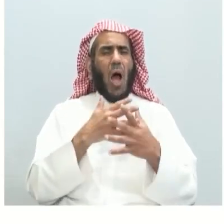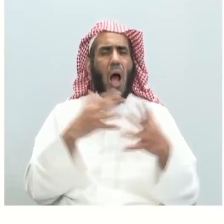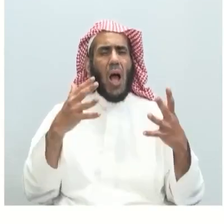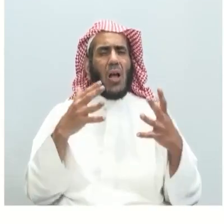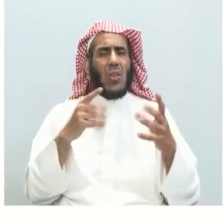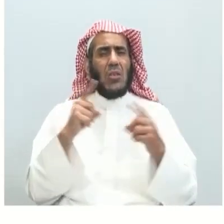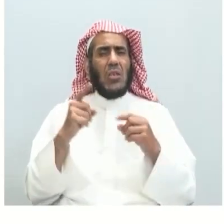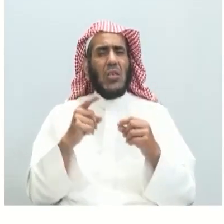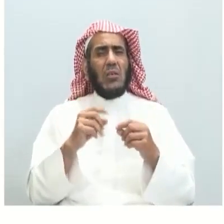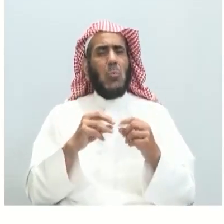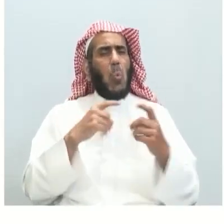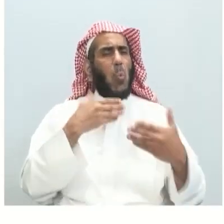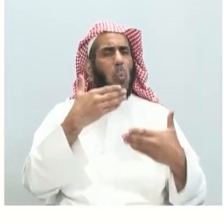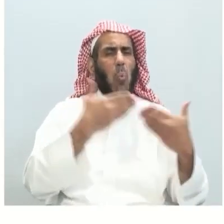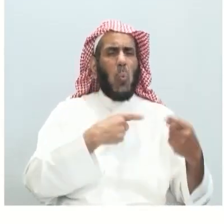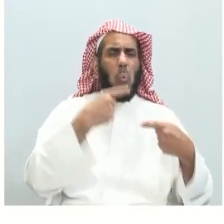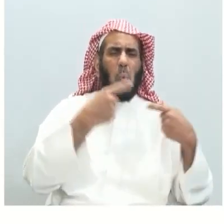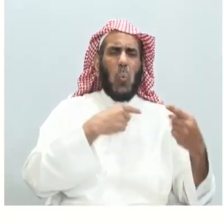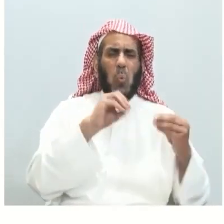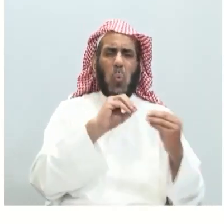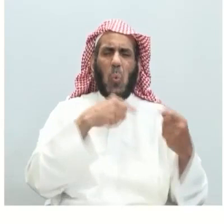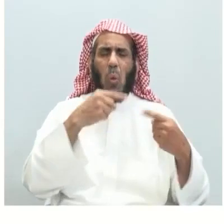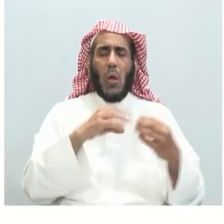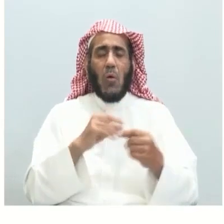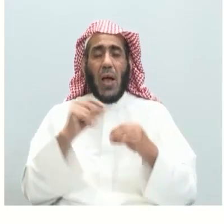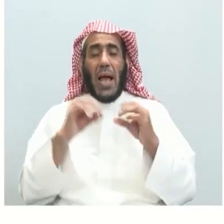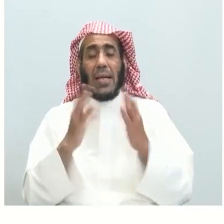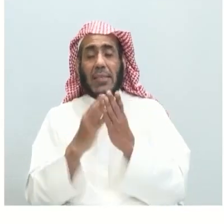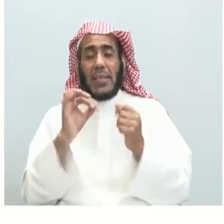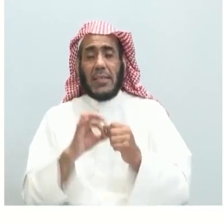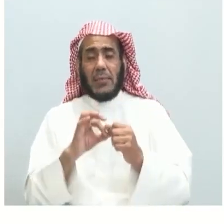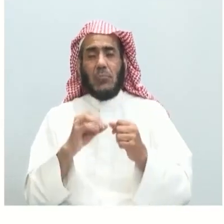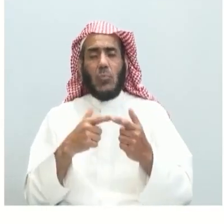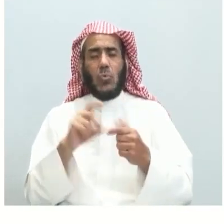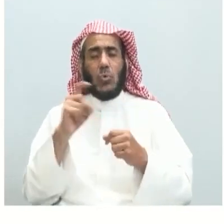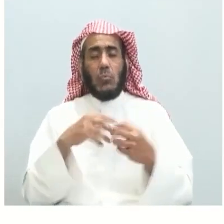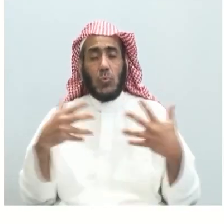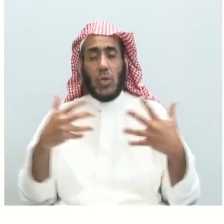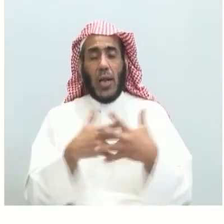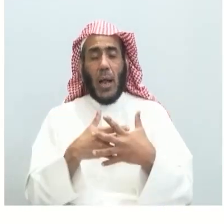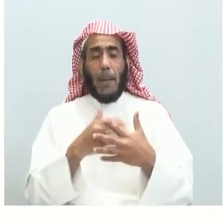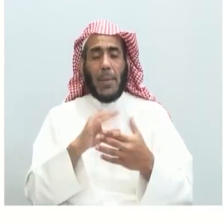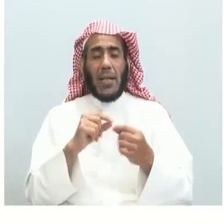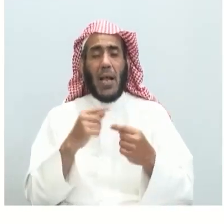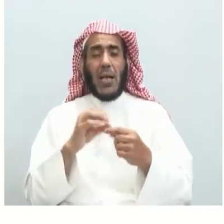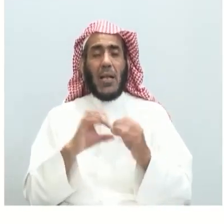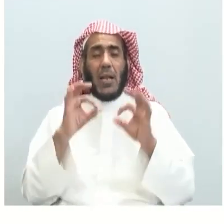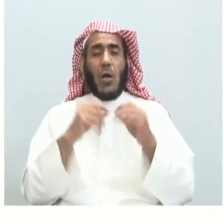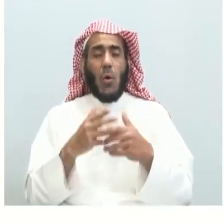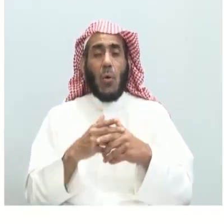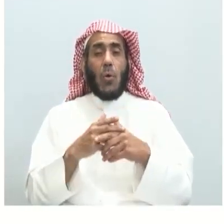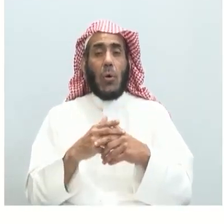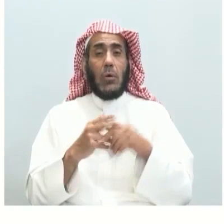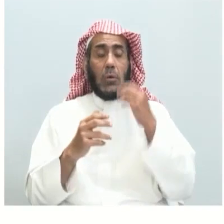شيء جدلا وما جاء في ايه س هنا نريد معنى مشترك بين الايه الكريمه وبين